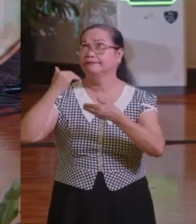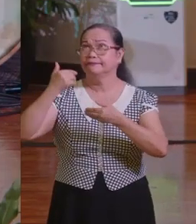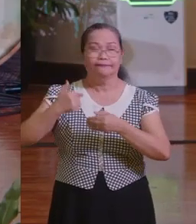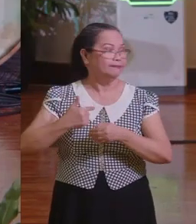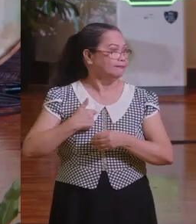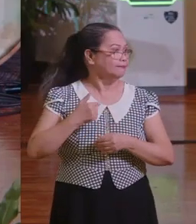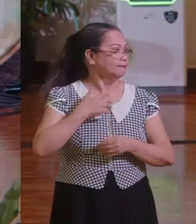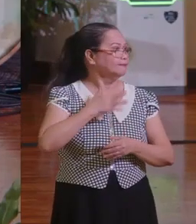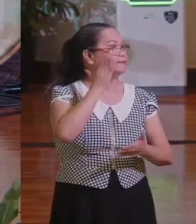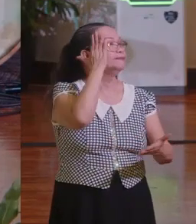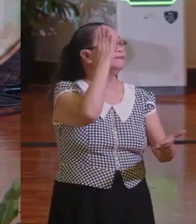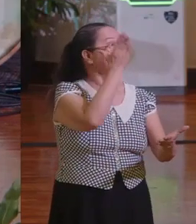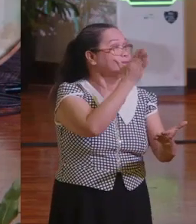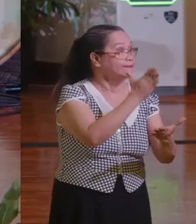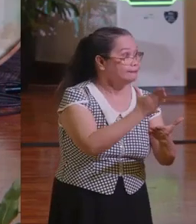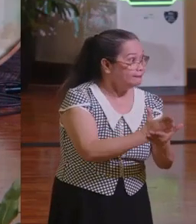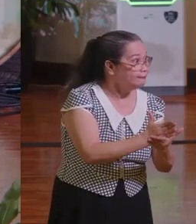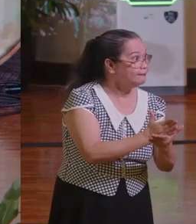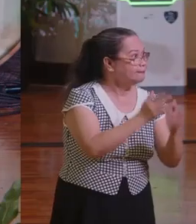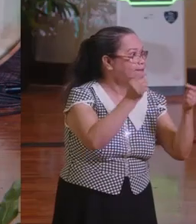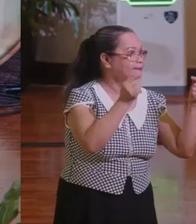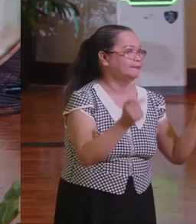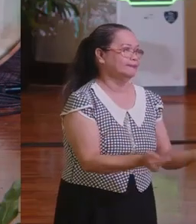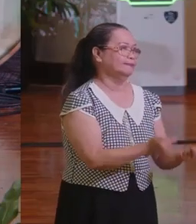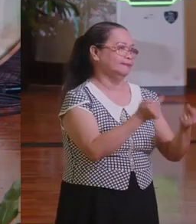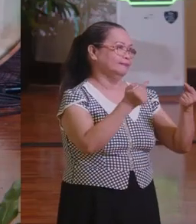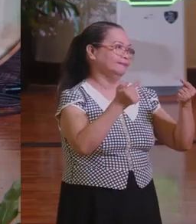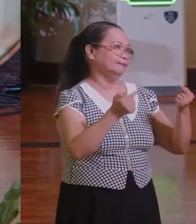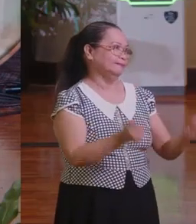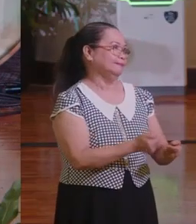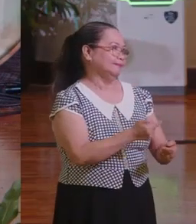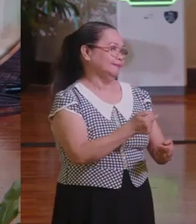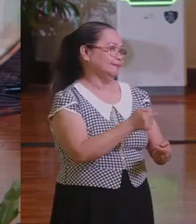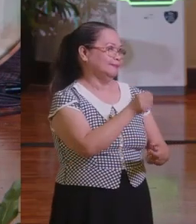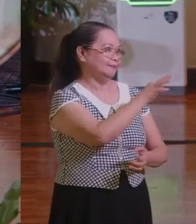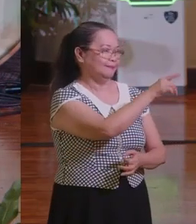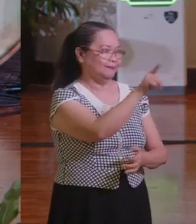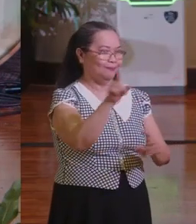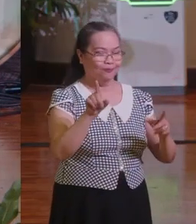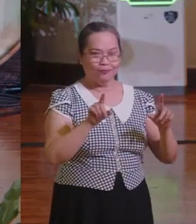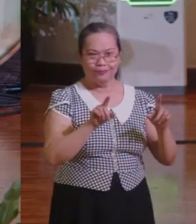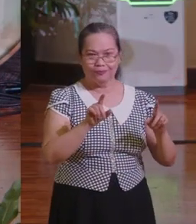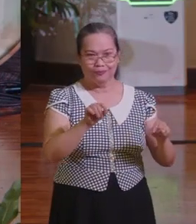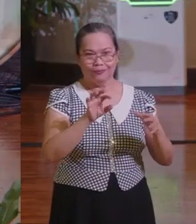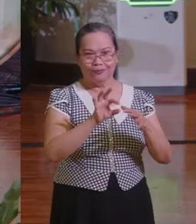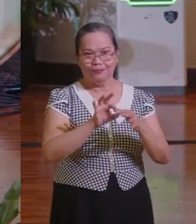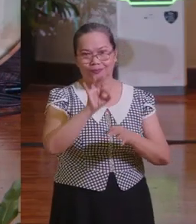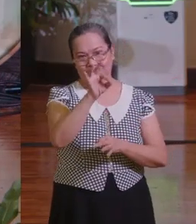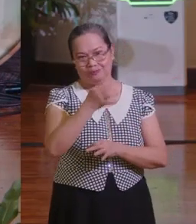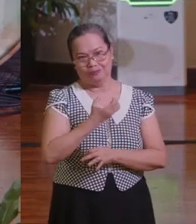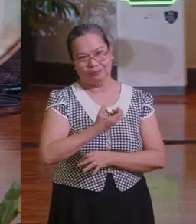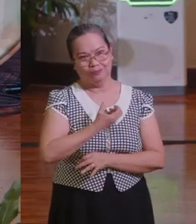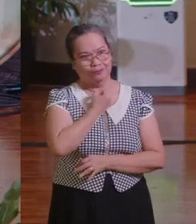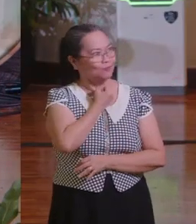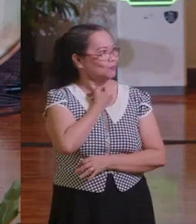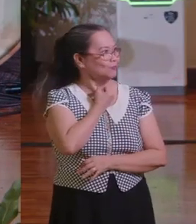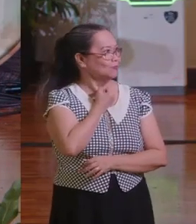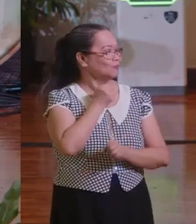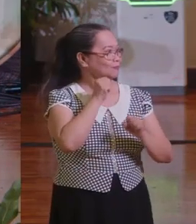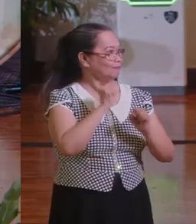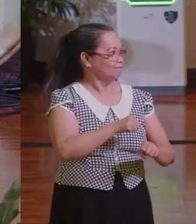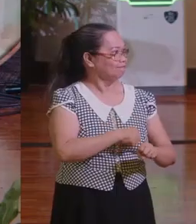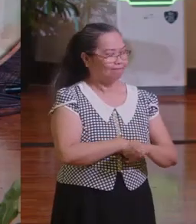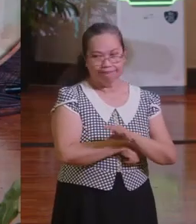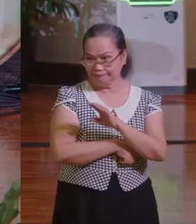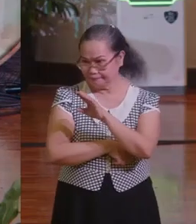at talikuran yung kasalanan yon. Kapag nagawa natin yon, we are now spirit-filled. Pwede na kayong pumuna